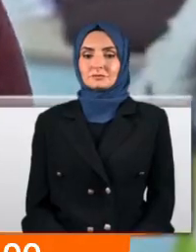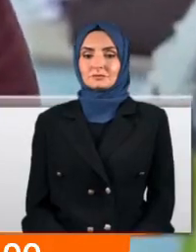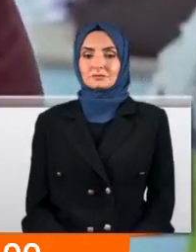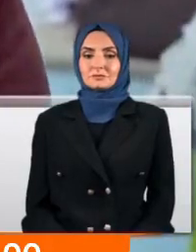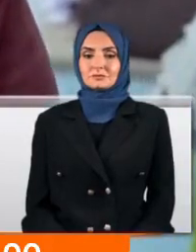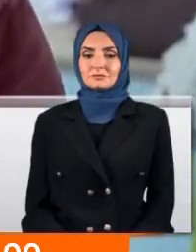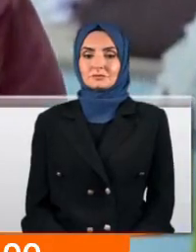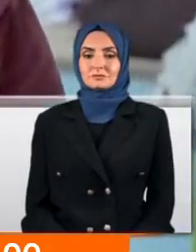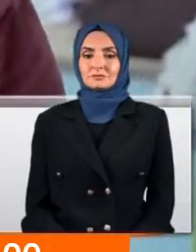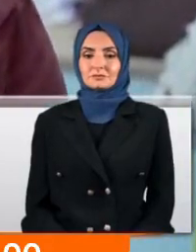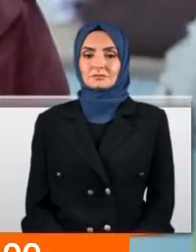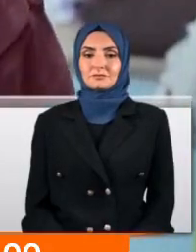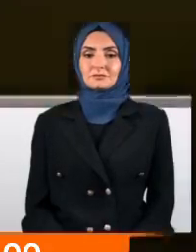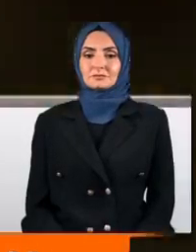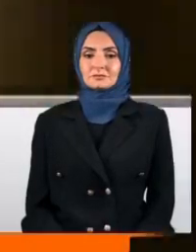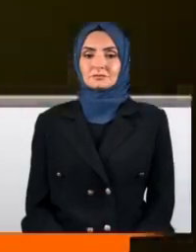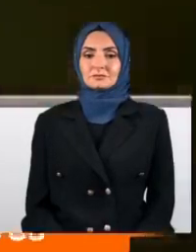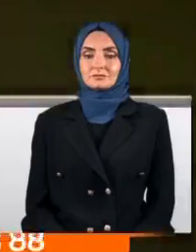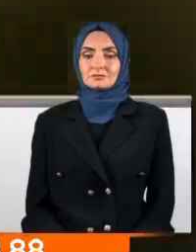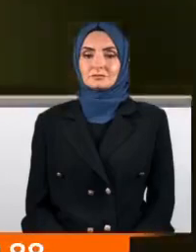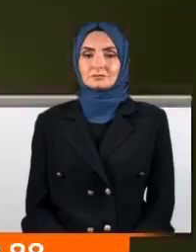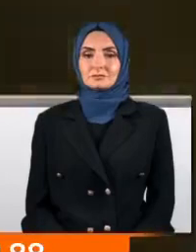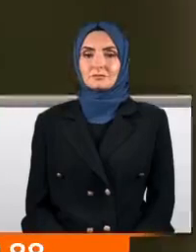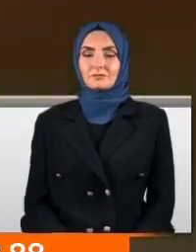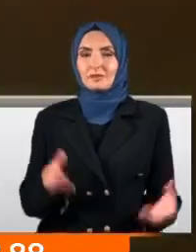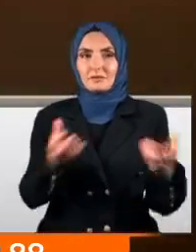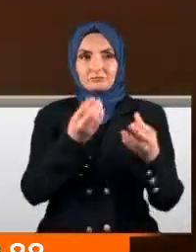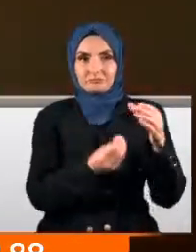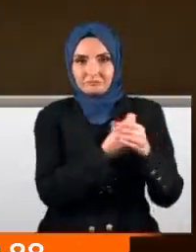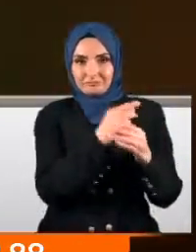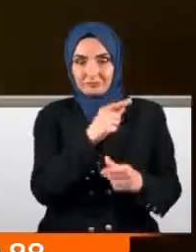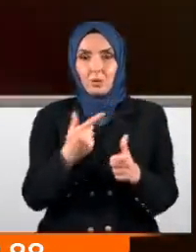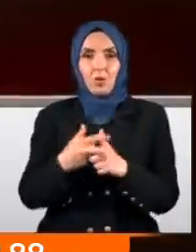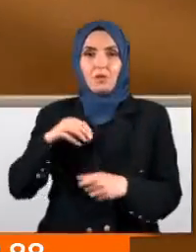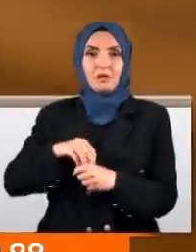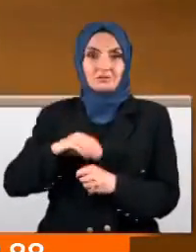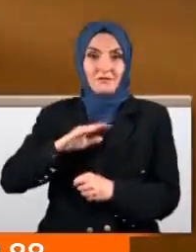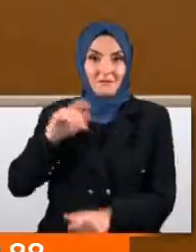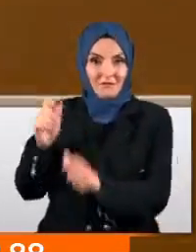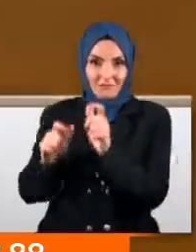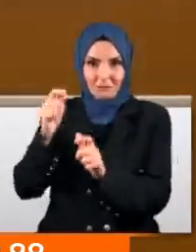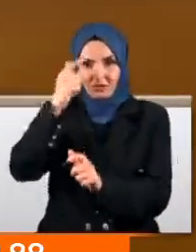yesterday. And luckily we came back. Felakete otelde yakalananlar şanslı bile sayılır.